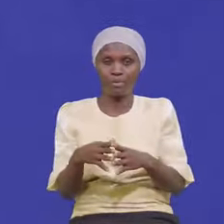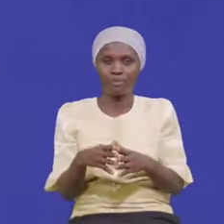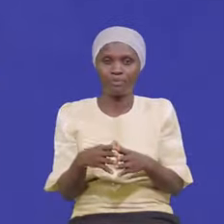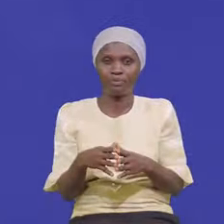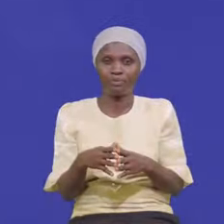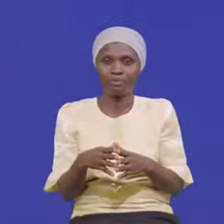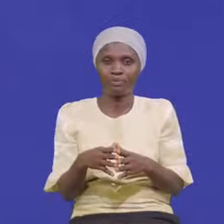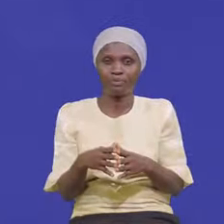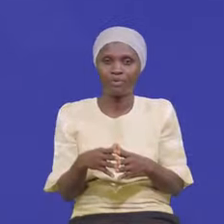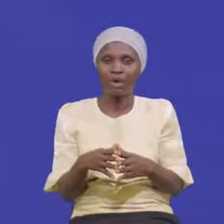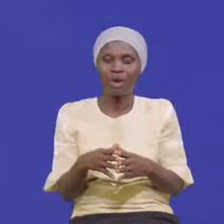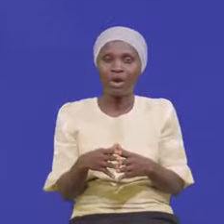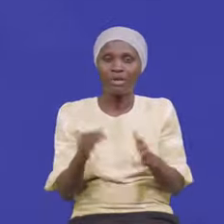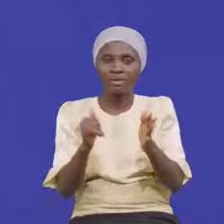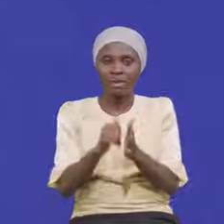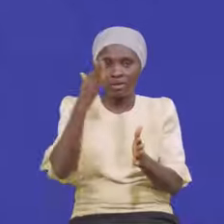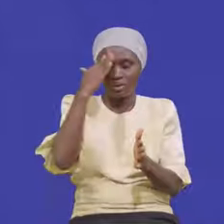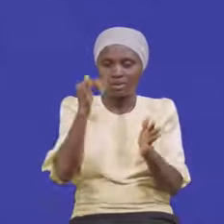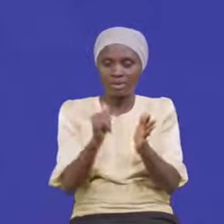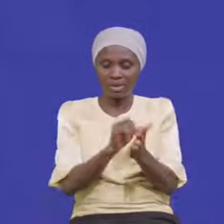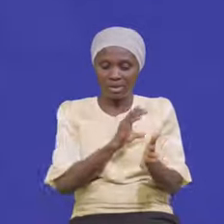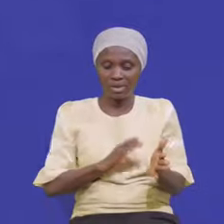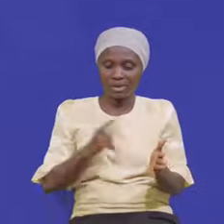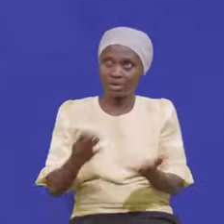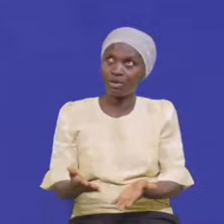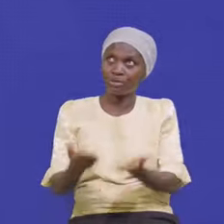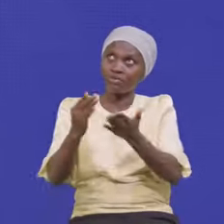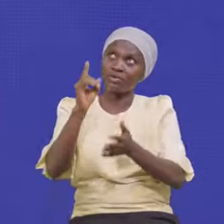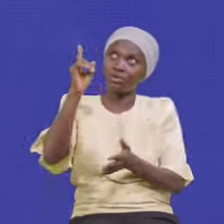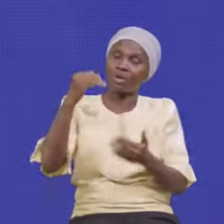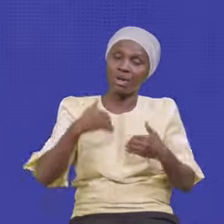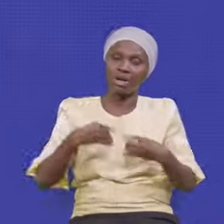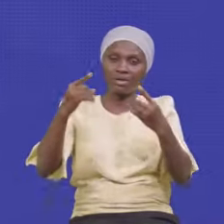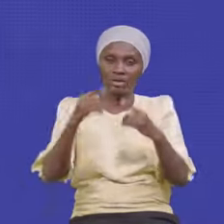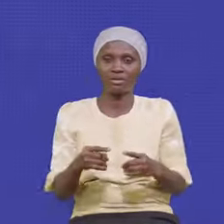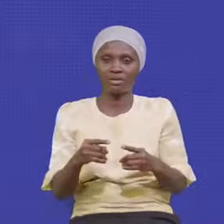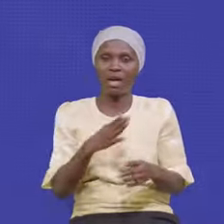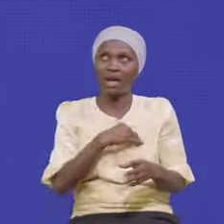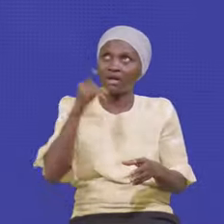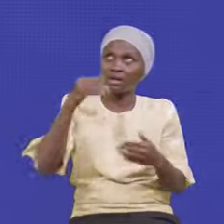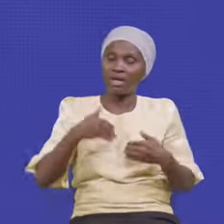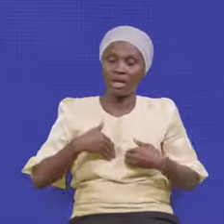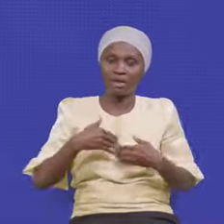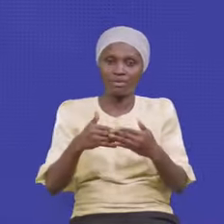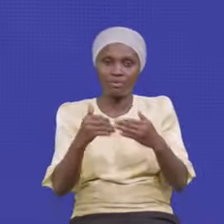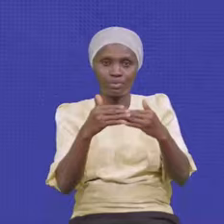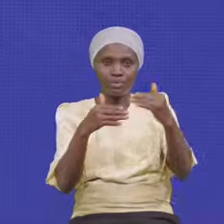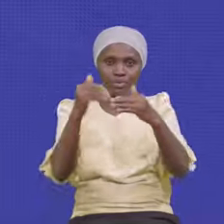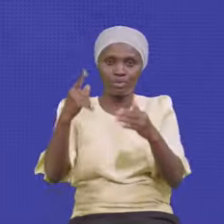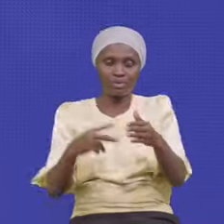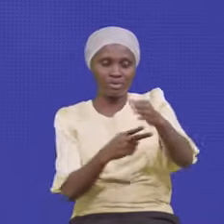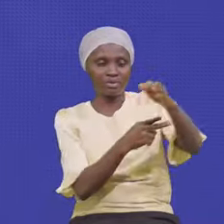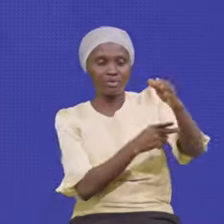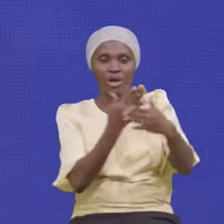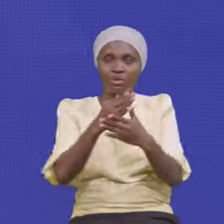Christ the uplifted one has come. సకల మానవాళి పైకెత్తబడిన క్రీస్తు వచ్చిండని గుర్తించాలి. And he has built the bridge between God